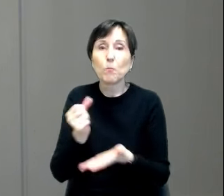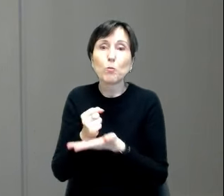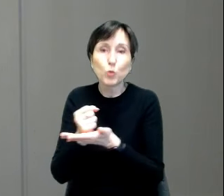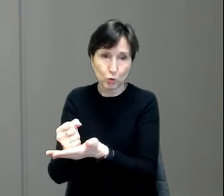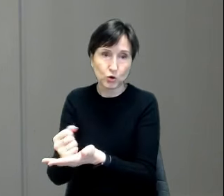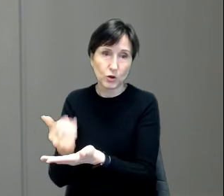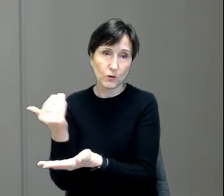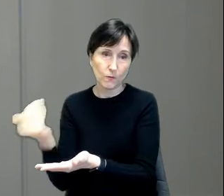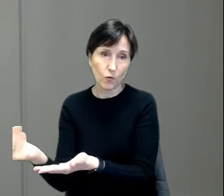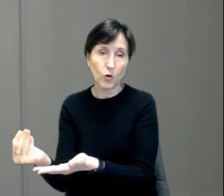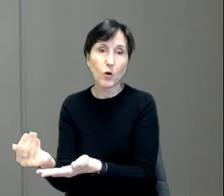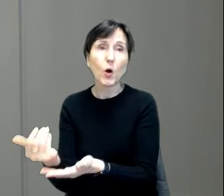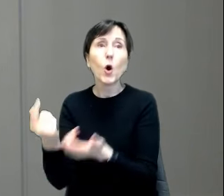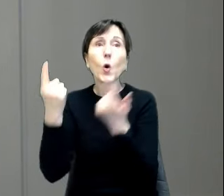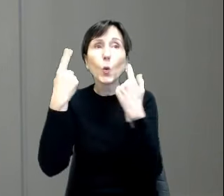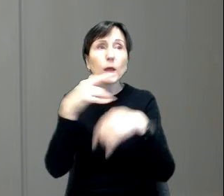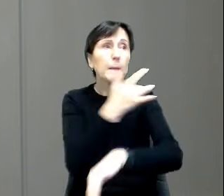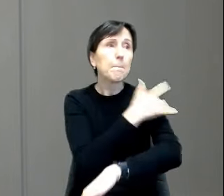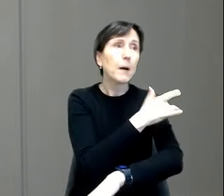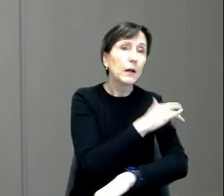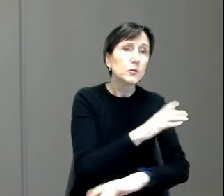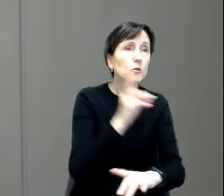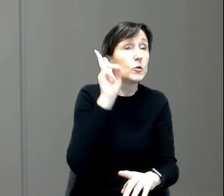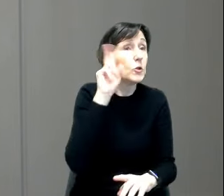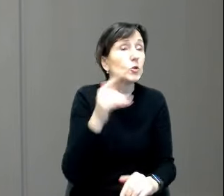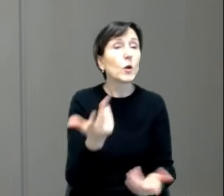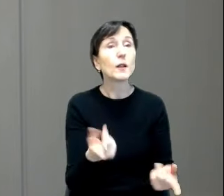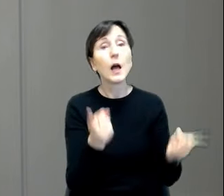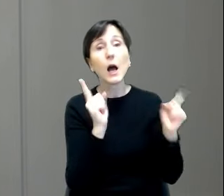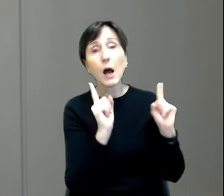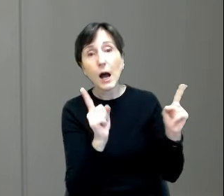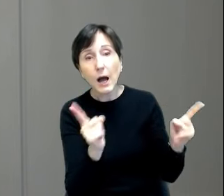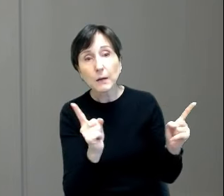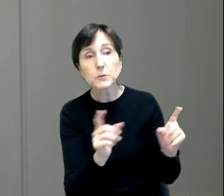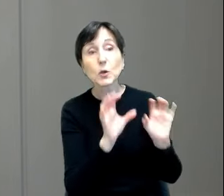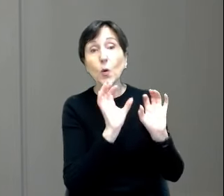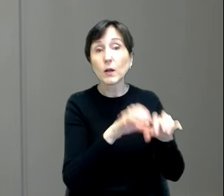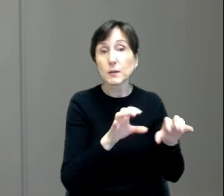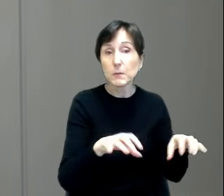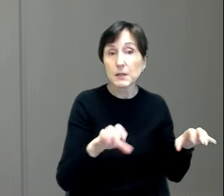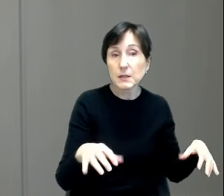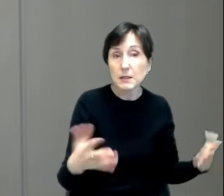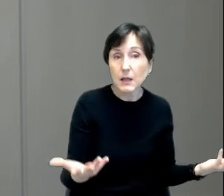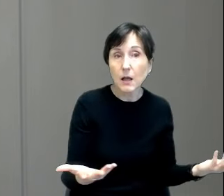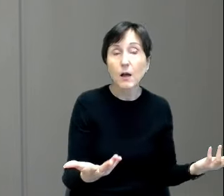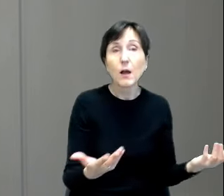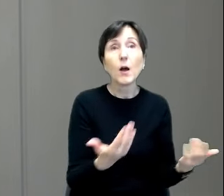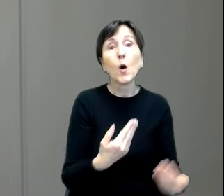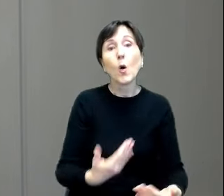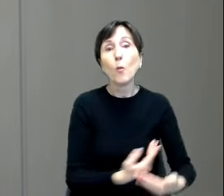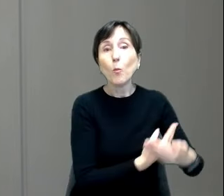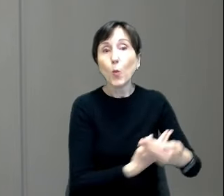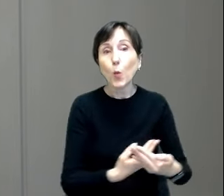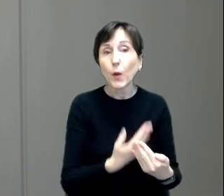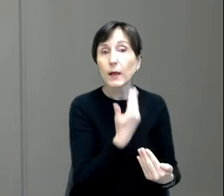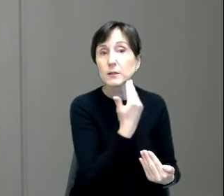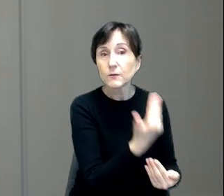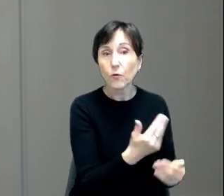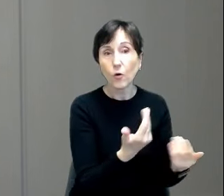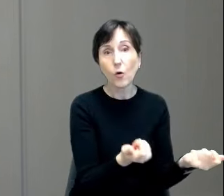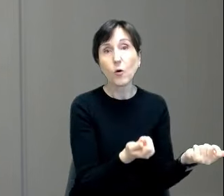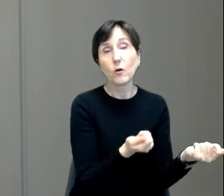už kokias paslaugas galbūt už apsaugą galbūt už administravimą galbūt už pačios mugės organizavimą taip